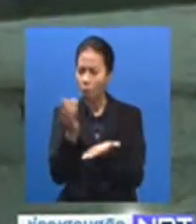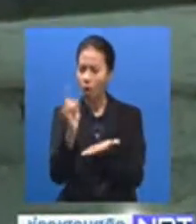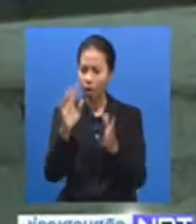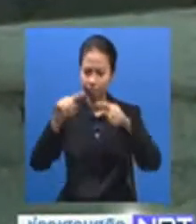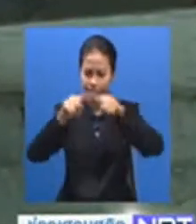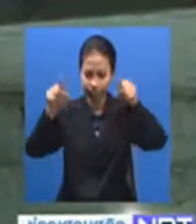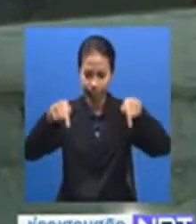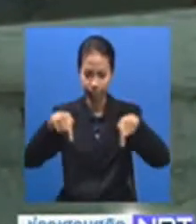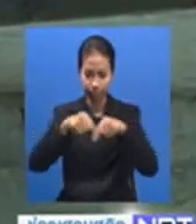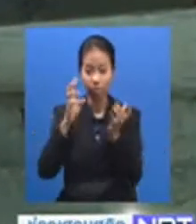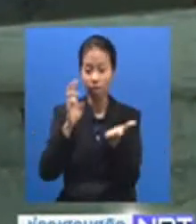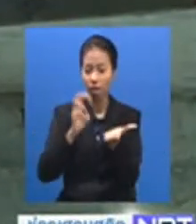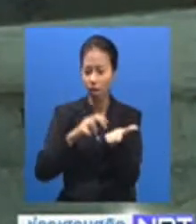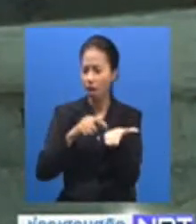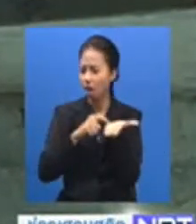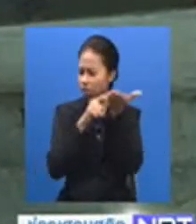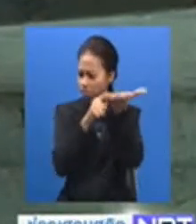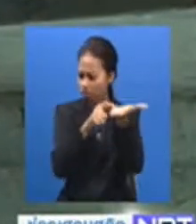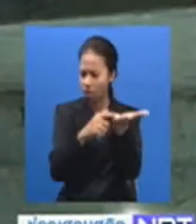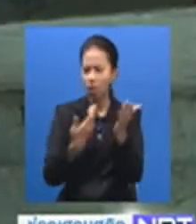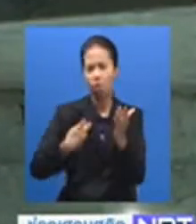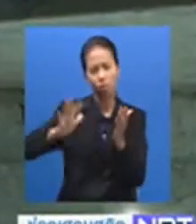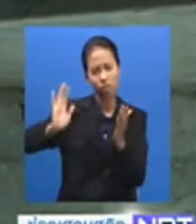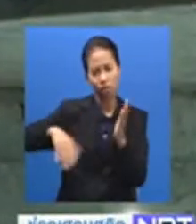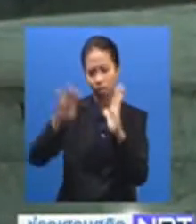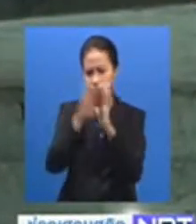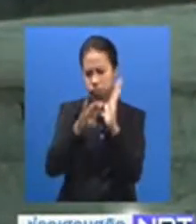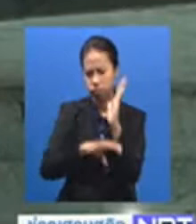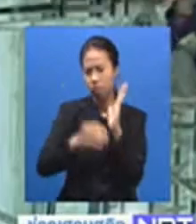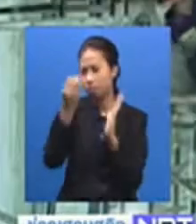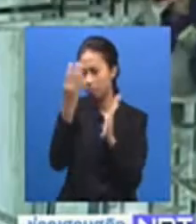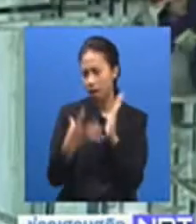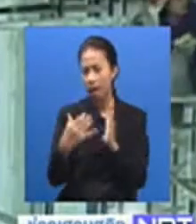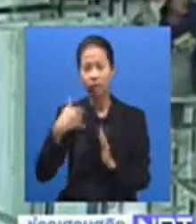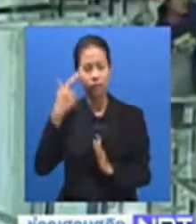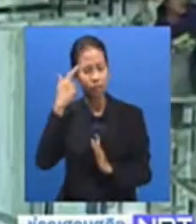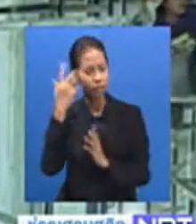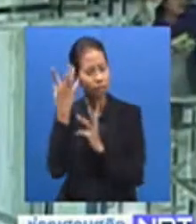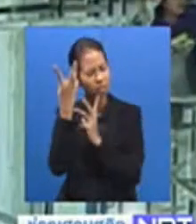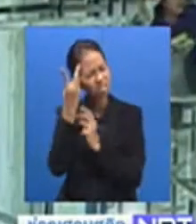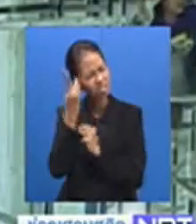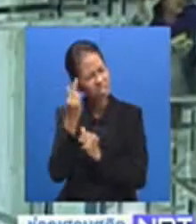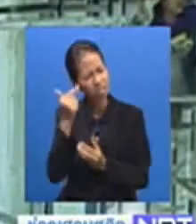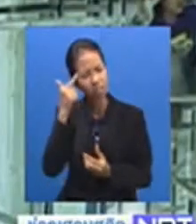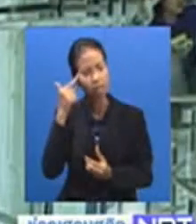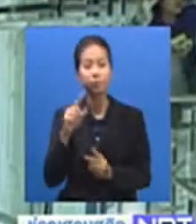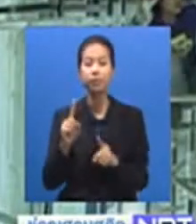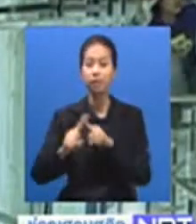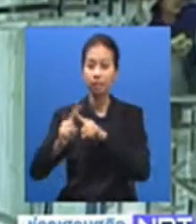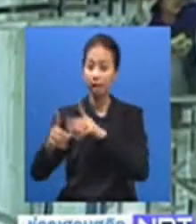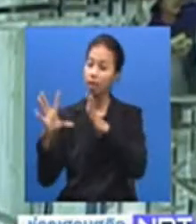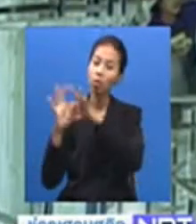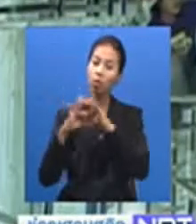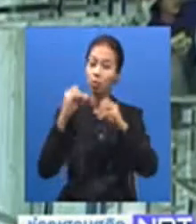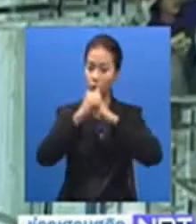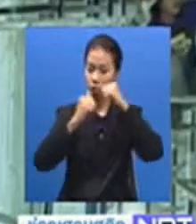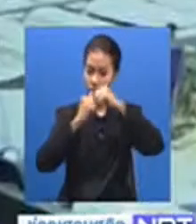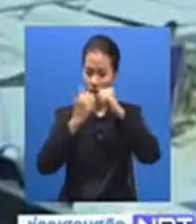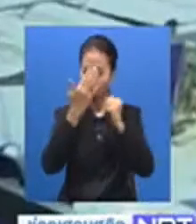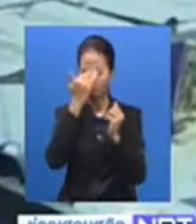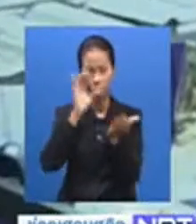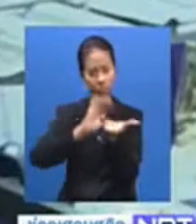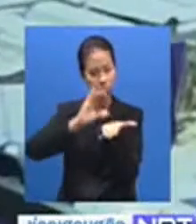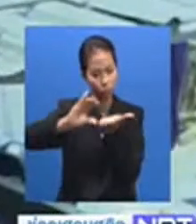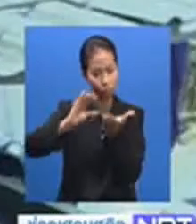ที่มีขั้นตอนที่ซับซ้อนล่าช้าทำให้นักลงทุนมีความกังวลต่อระยะเวลาในการก่อสร้างและต้นทุนที่เพิ่มขึ้น